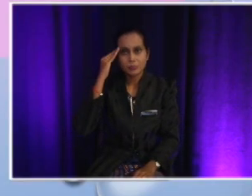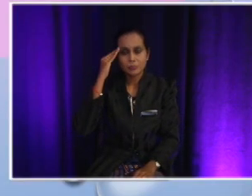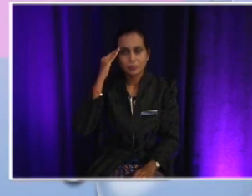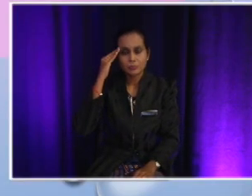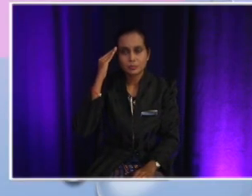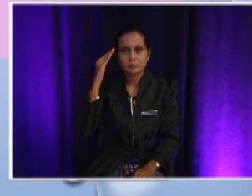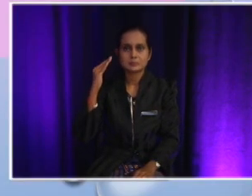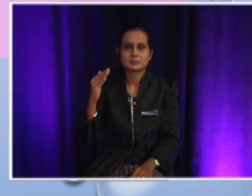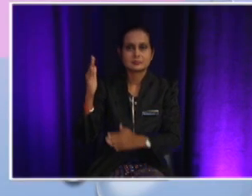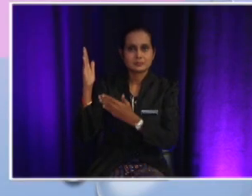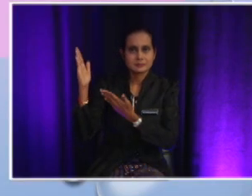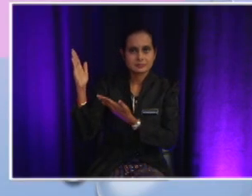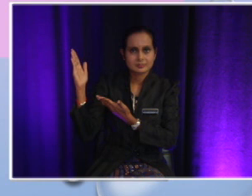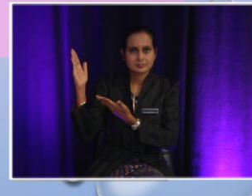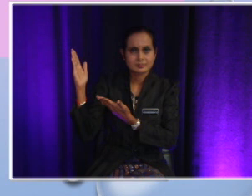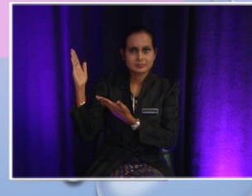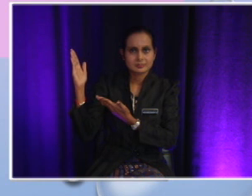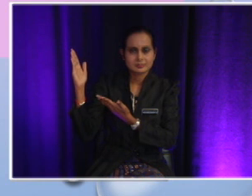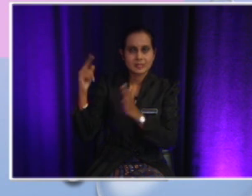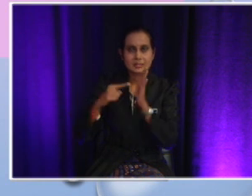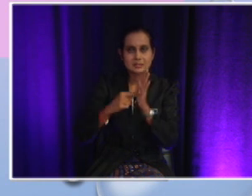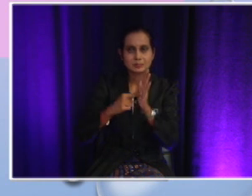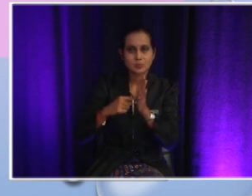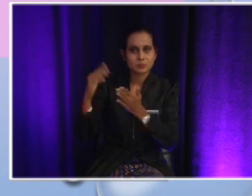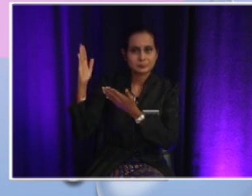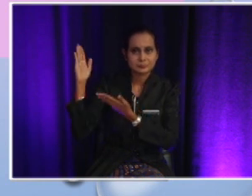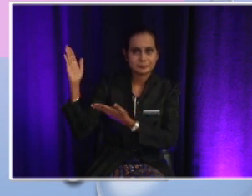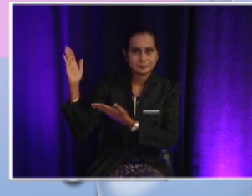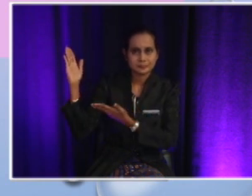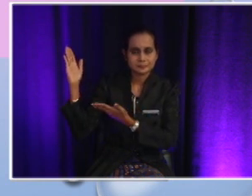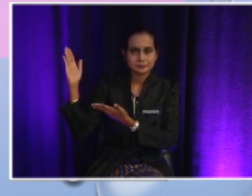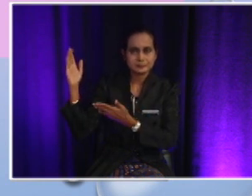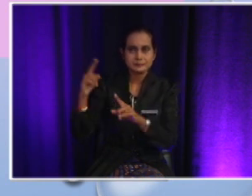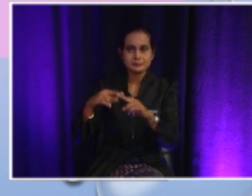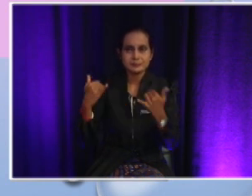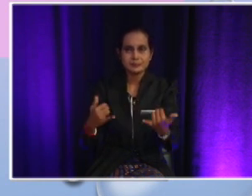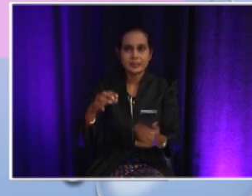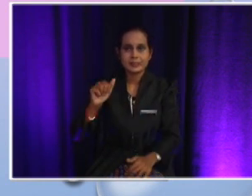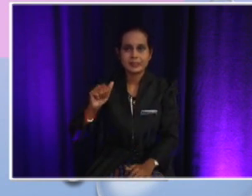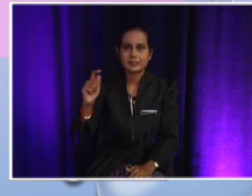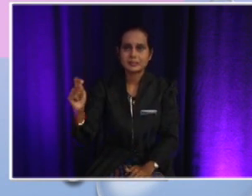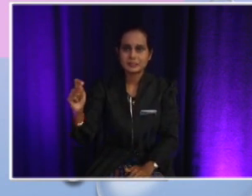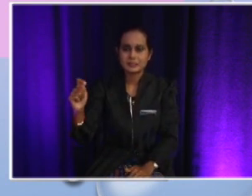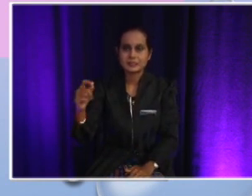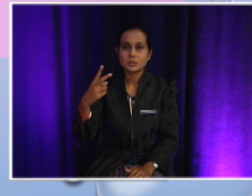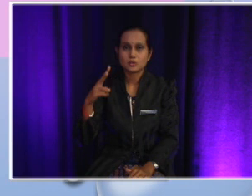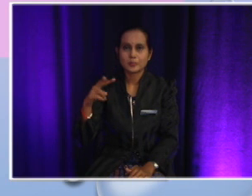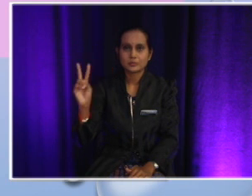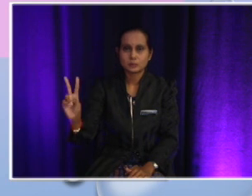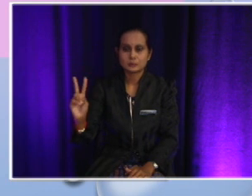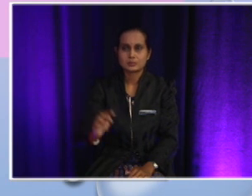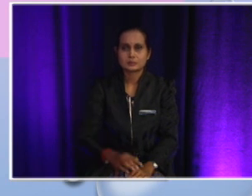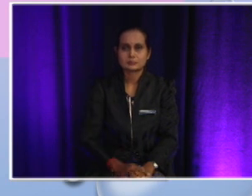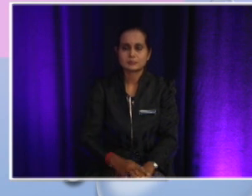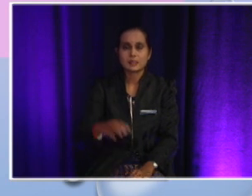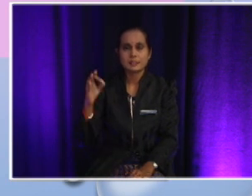simbol sinus tu kan. Itu bekalan AU. Ini sekarang bekalan adalah bekalan AT. Okey, 12 volt AT. Dan fuse,